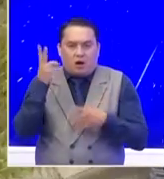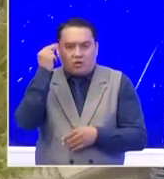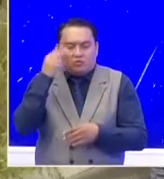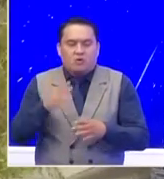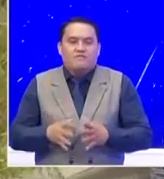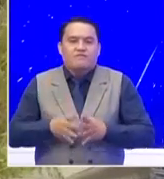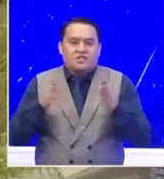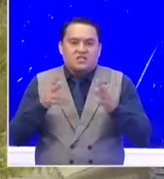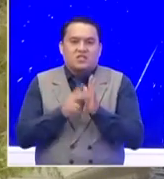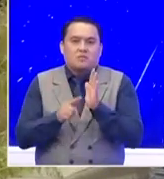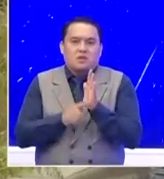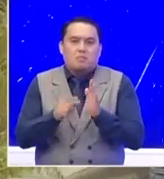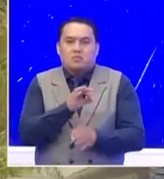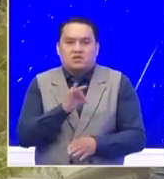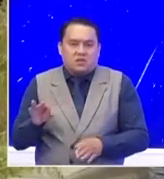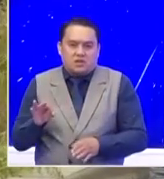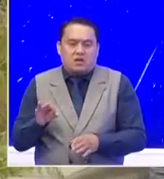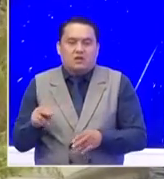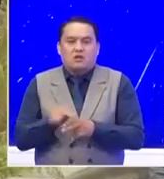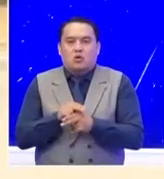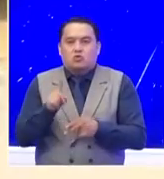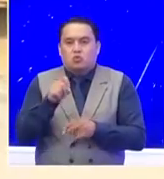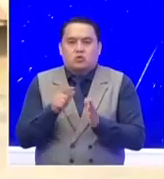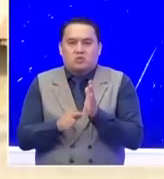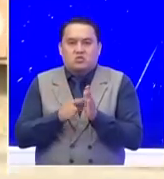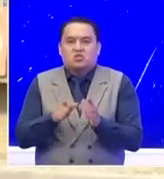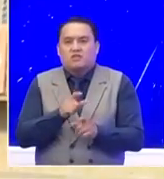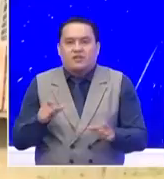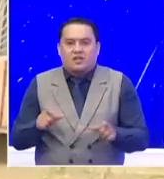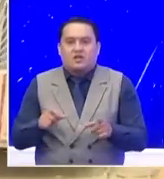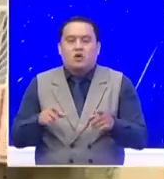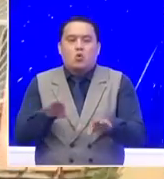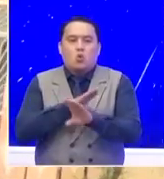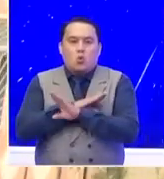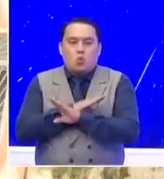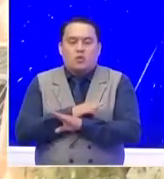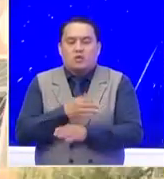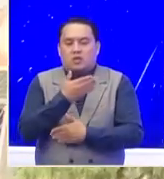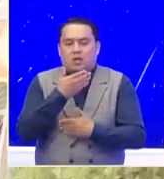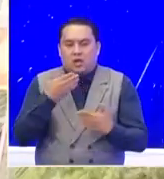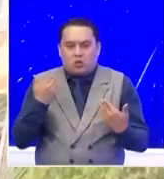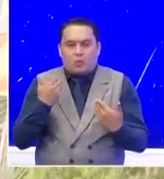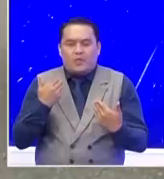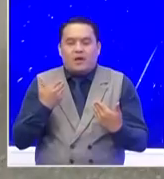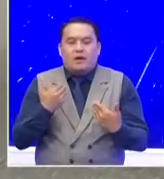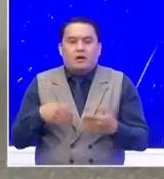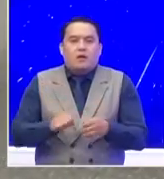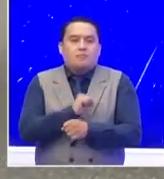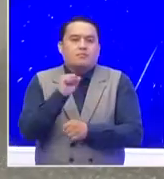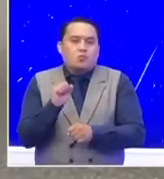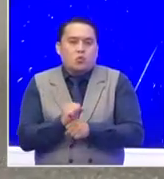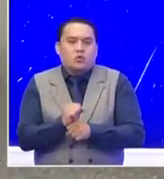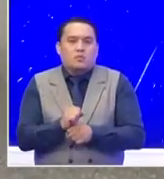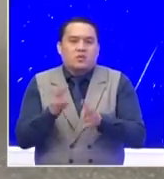свыше 70%. На лечении остаются 170 человек. К счастью, летальных случаев от вируса нет. Однако дежурство на блокпосту все же